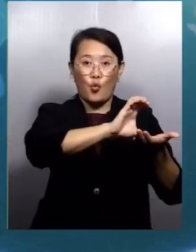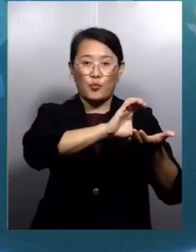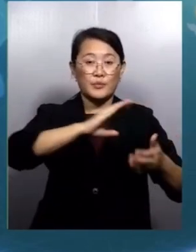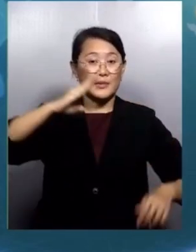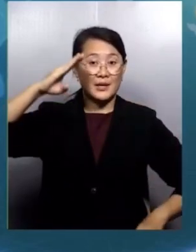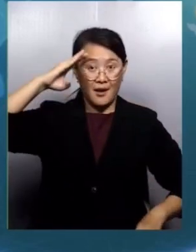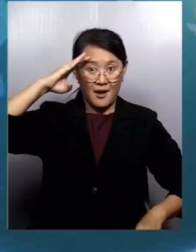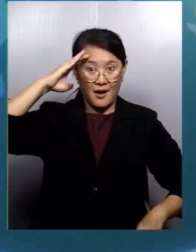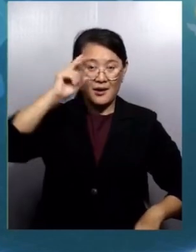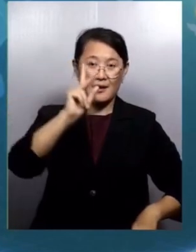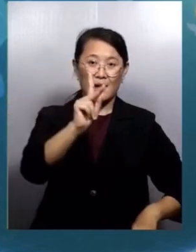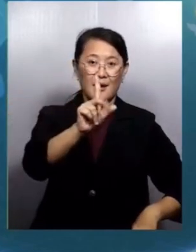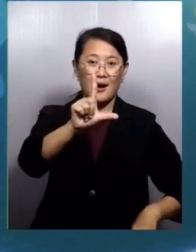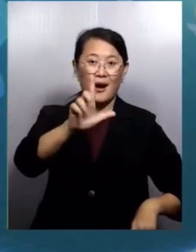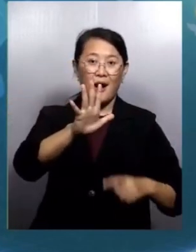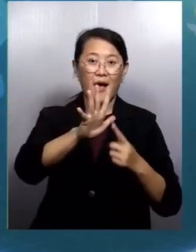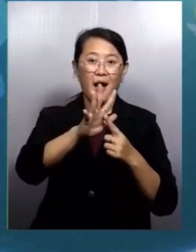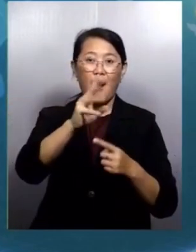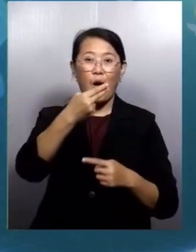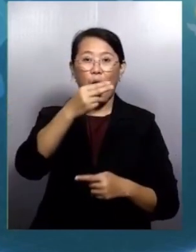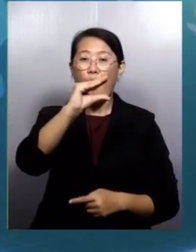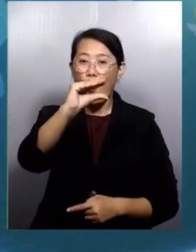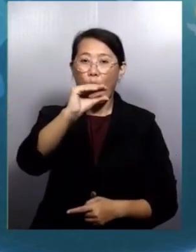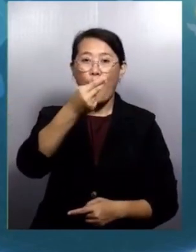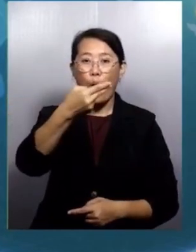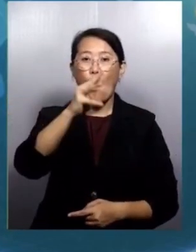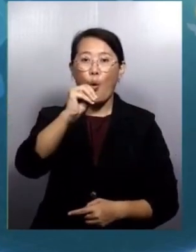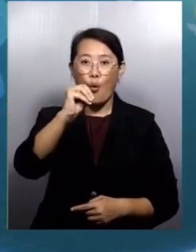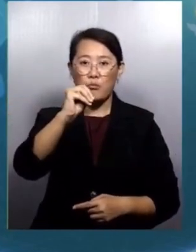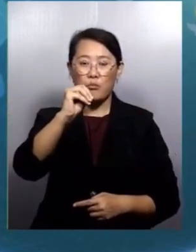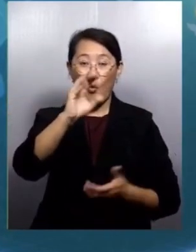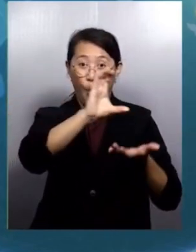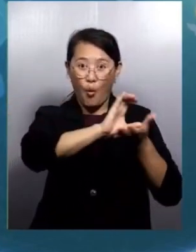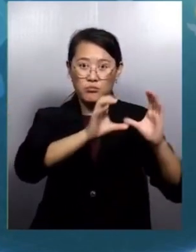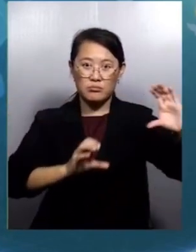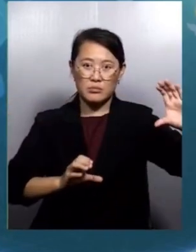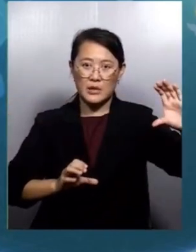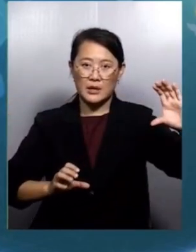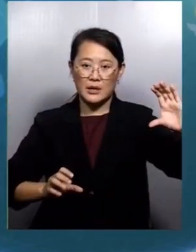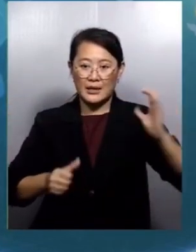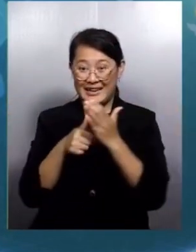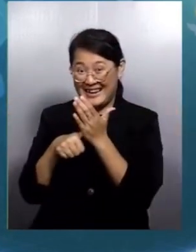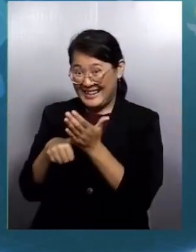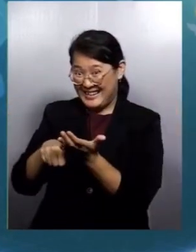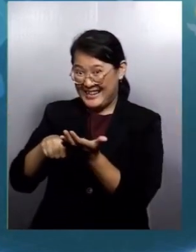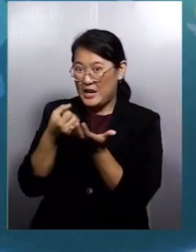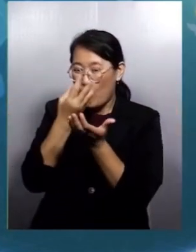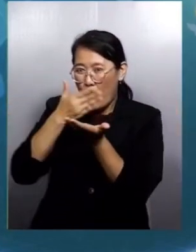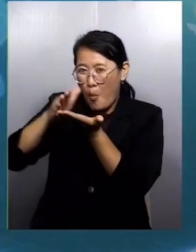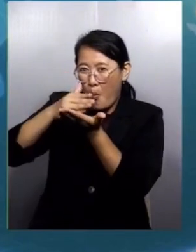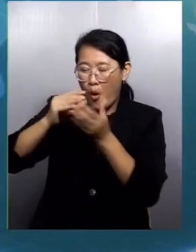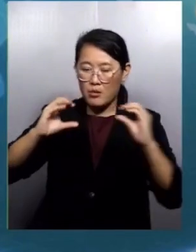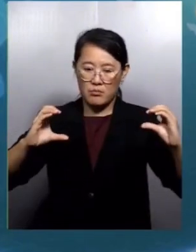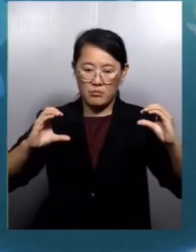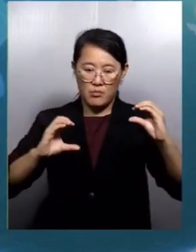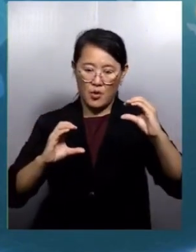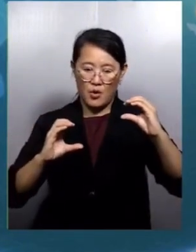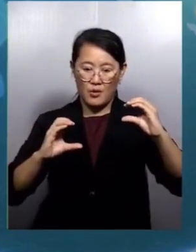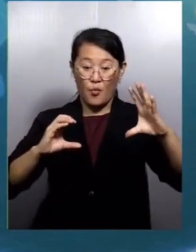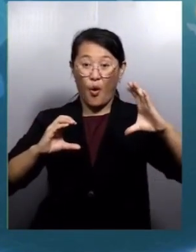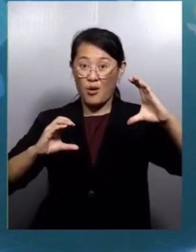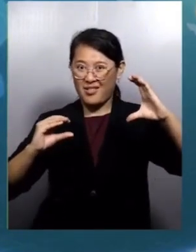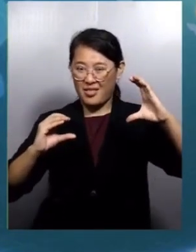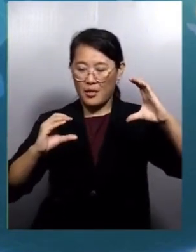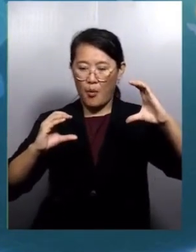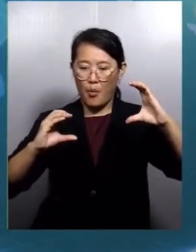บกลาโหมอเมริกาถึงจุดนั้นพอดีเลยครับถึงจุดนั้นพอดีเลยปีนี้นะครับถึงจุดนั้นพอดีเลยปี